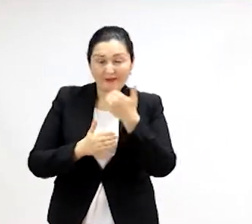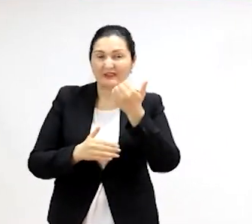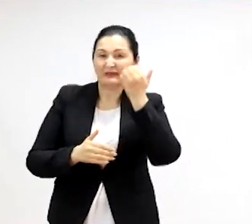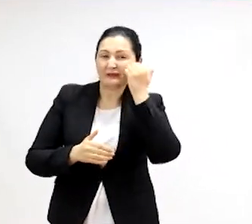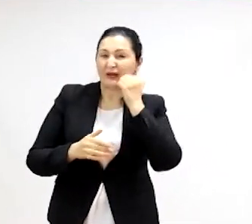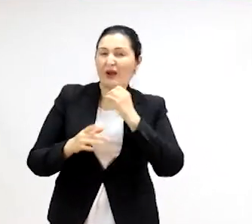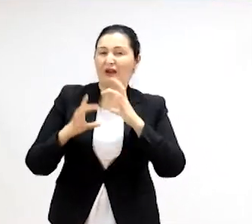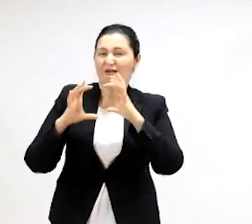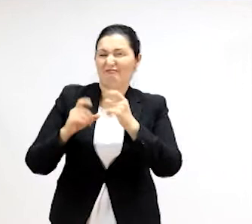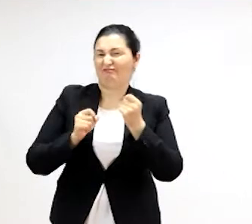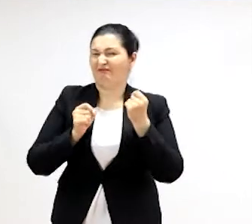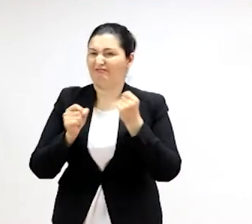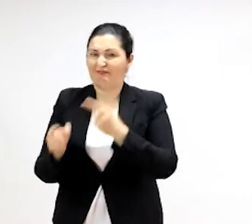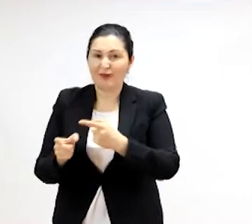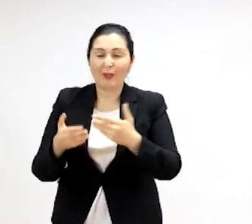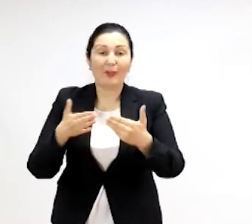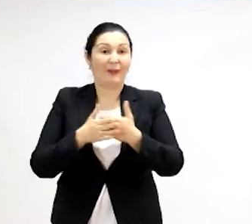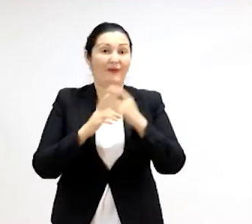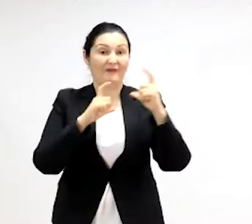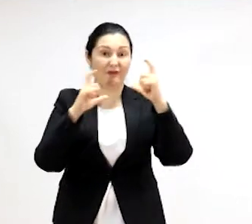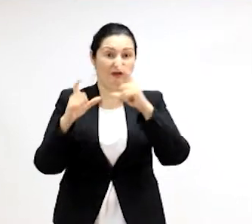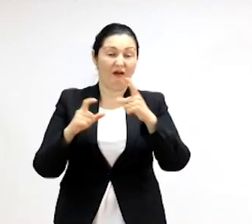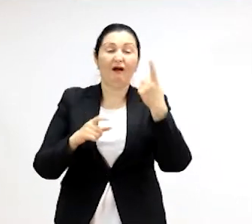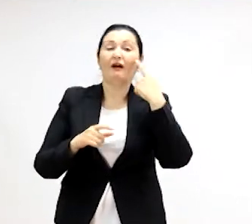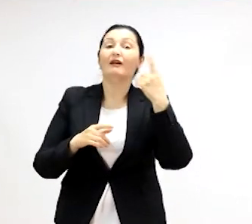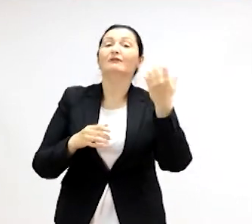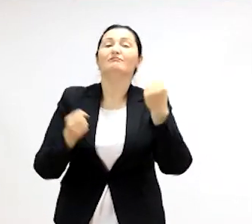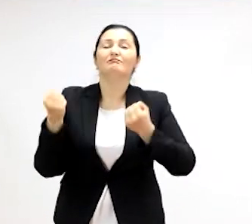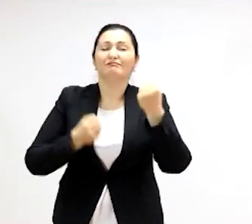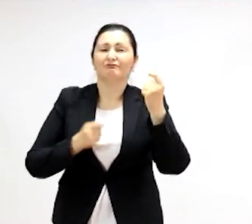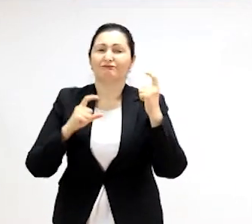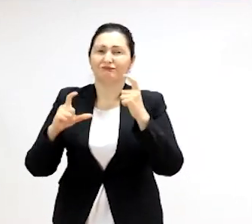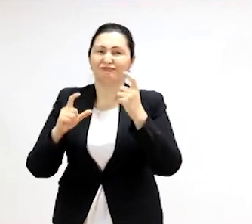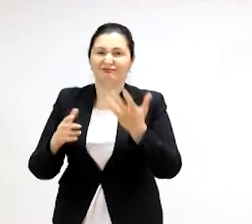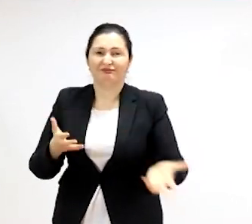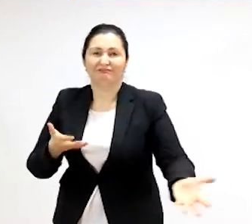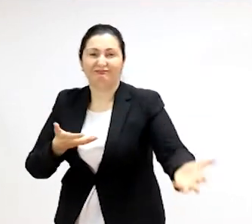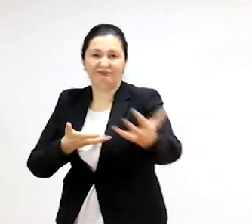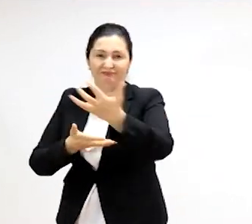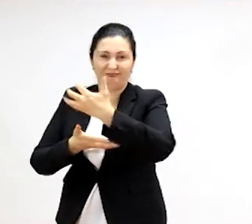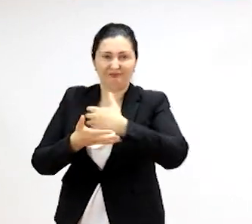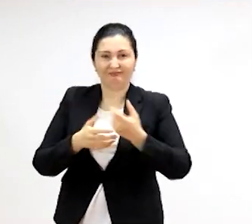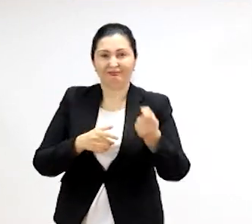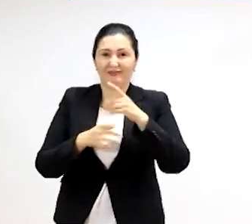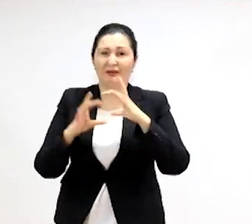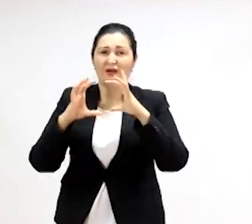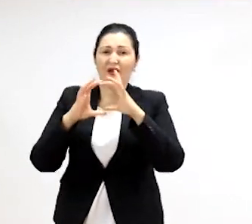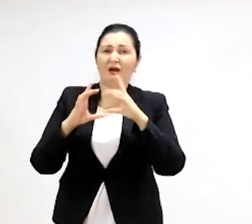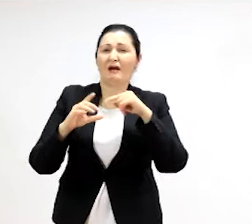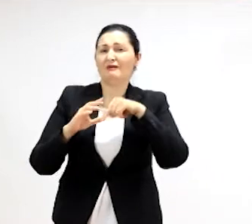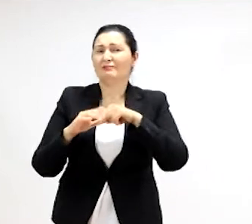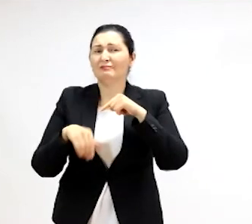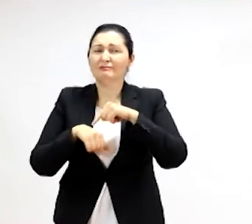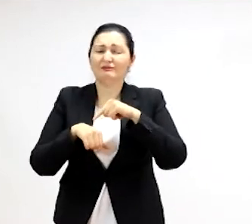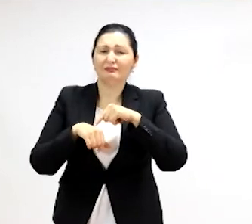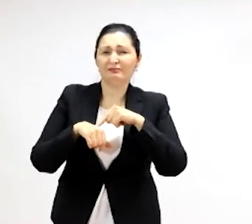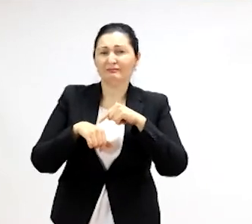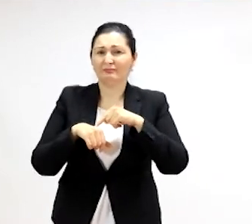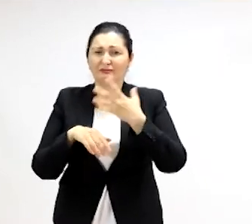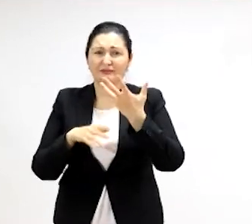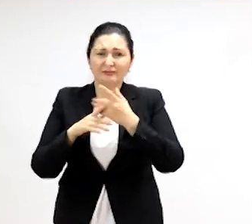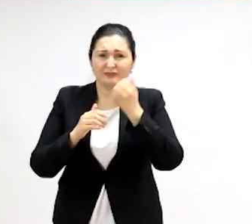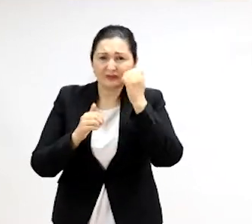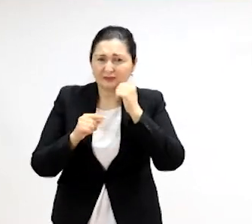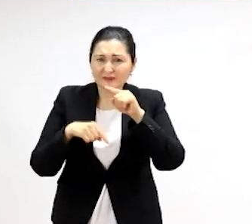партофт. Мошини партовкаш омад ва соатро аз шаҳр берун бурд. Соати нозуктаб миёни